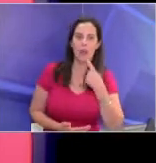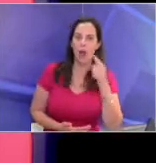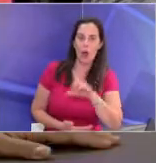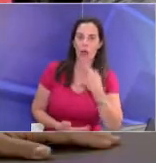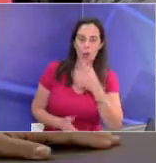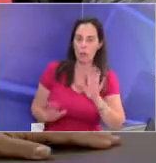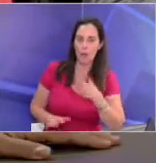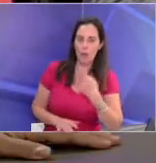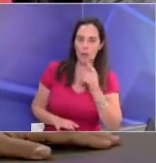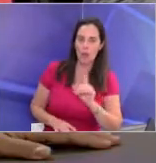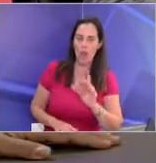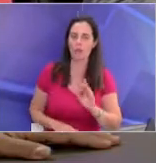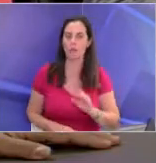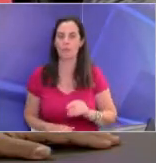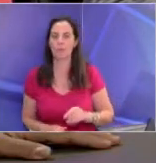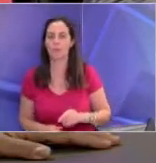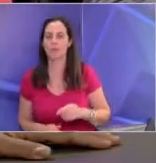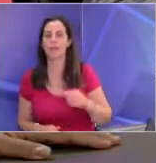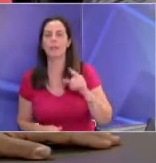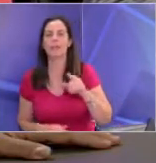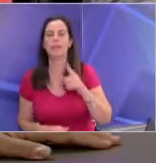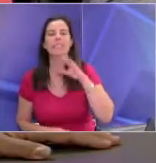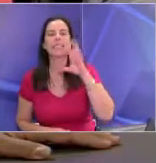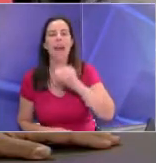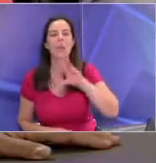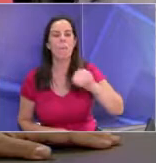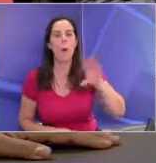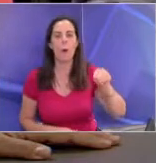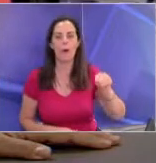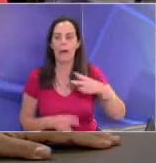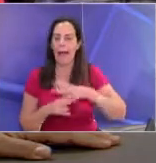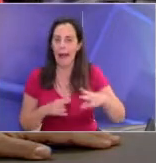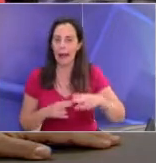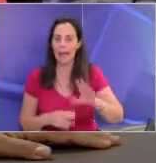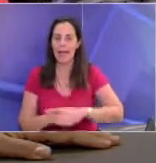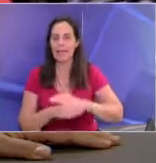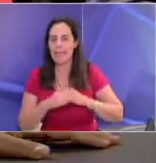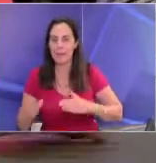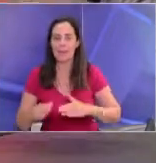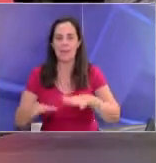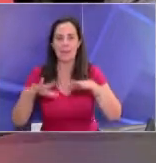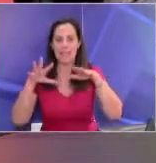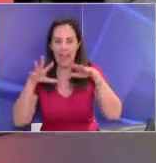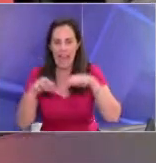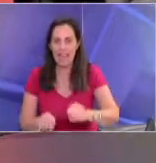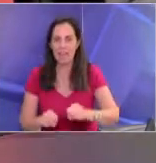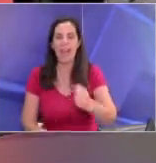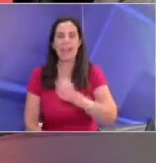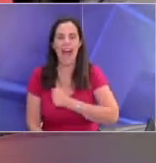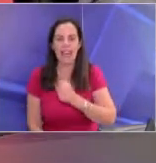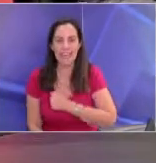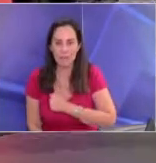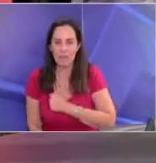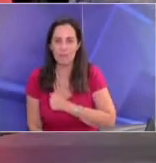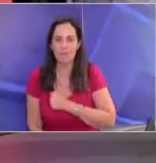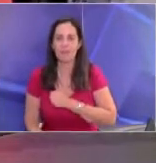להצדיק אף אחד. במשך 70 שנות המדינה סתמו רק לימין, מתנחלים, דתיים. זה